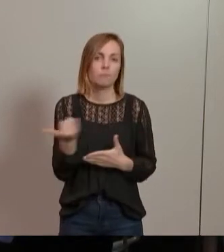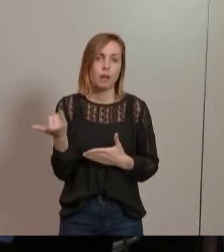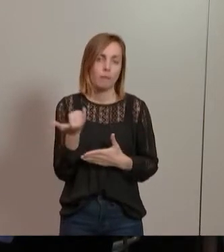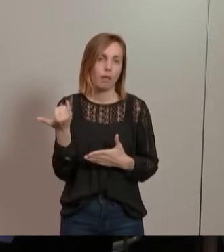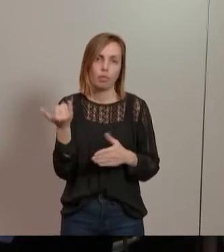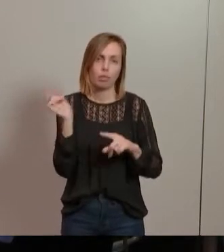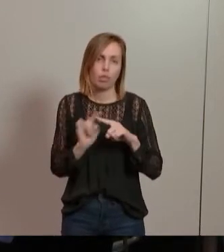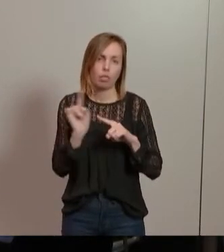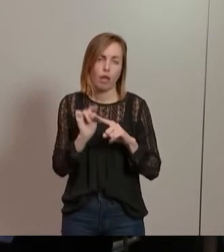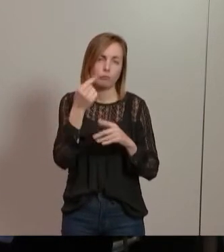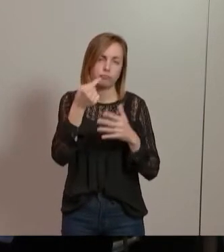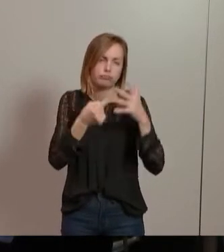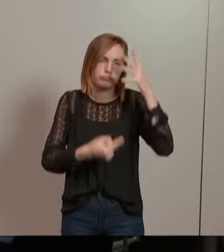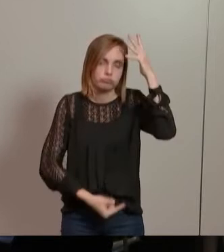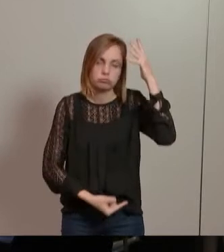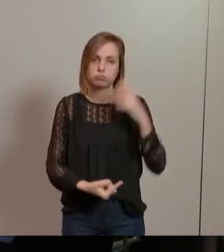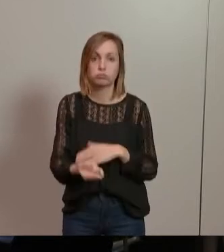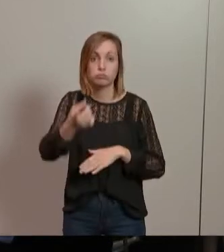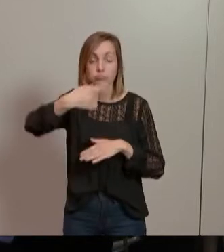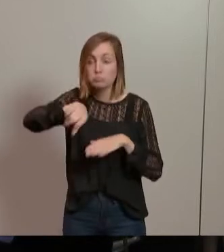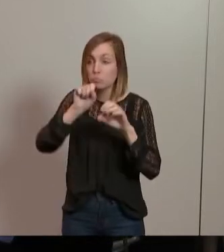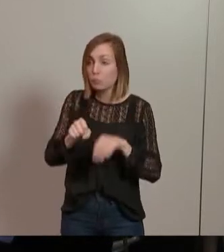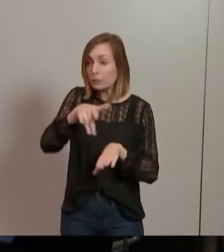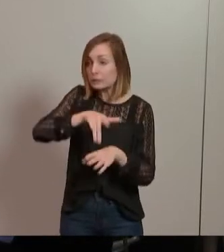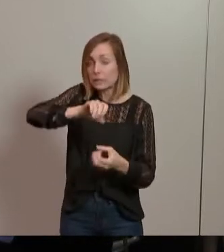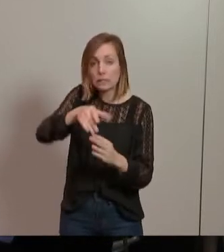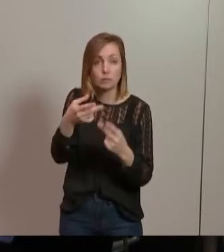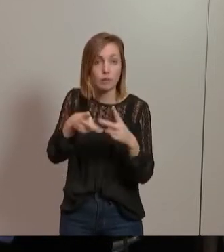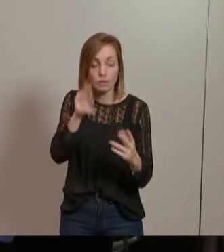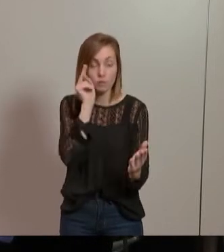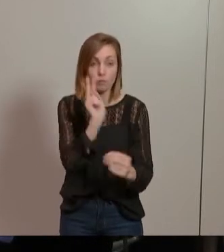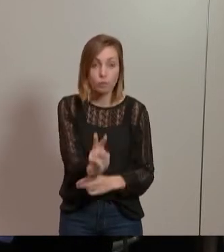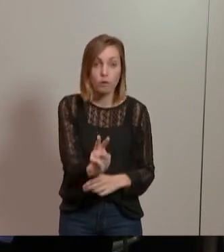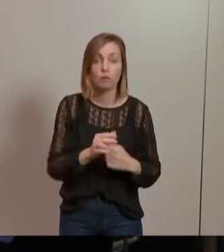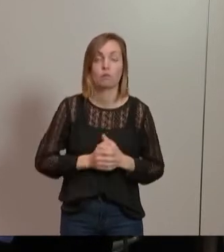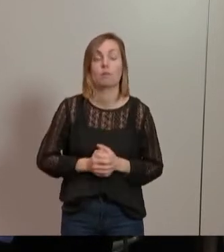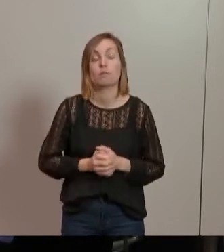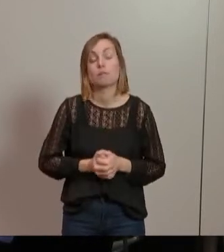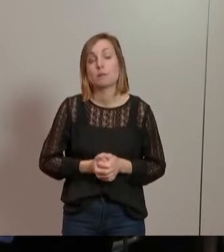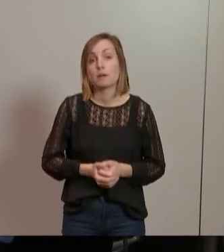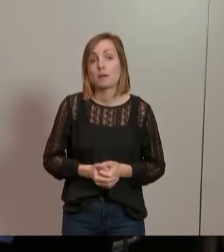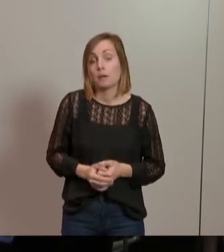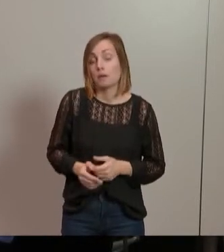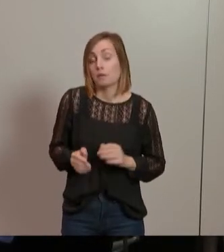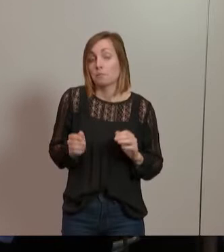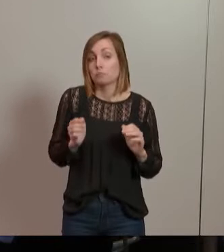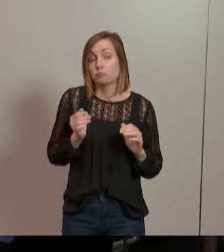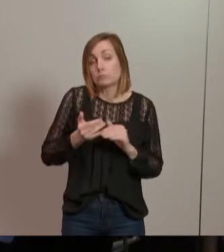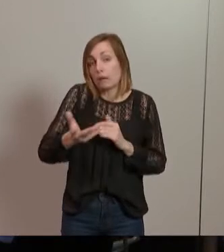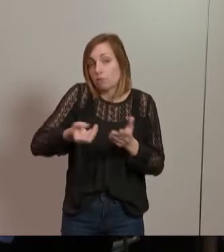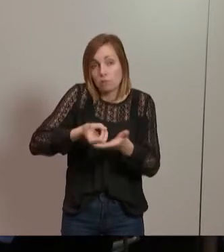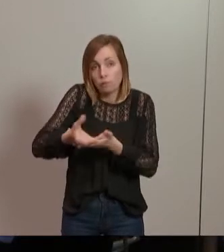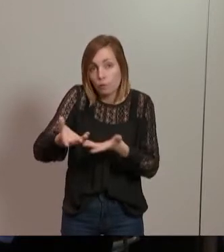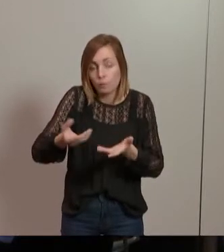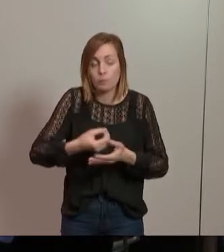détailler. Vous aurez l'occasion, effectivement, de le consulter sur le site internet de la ville, ce rapport. Mais quelques